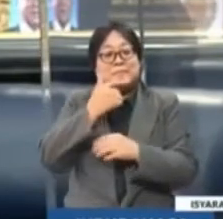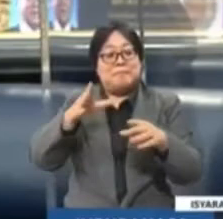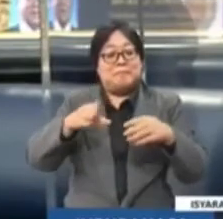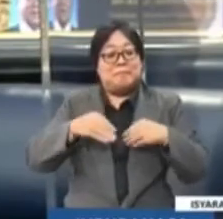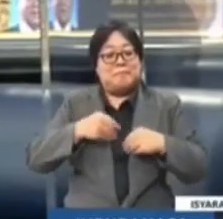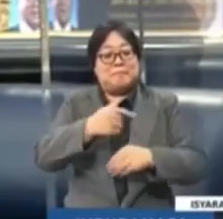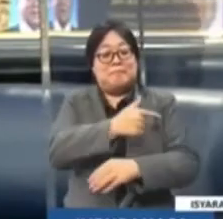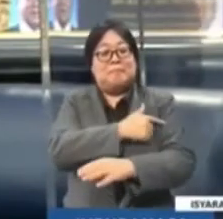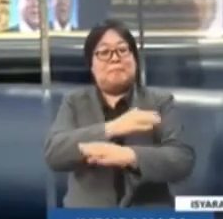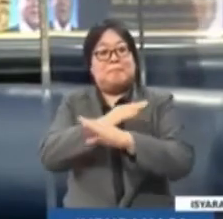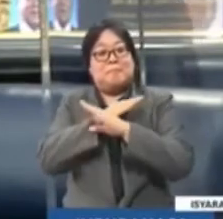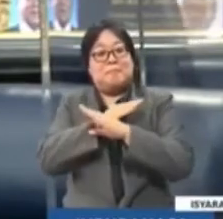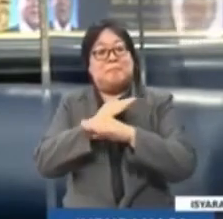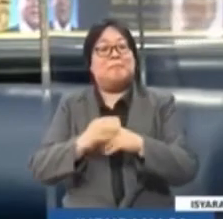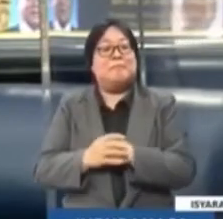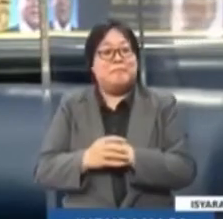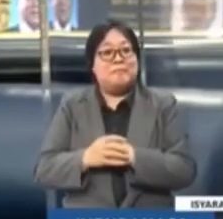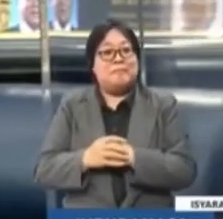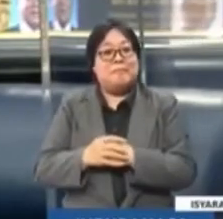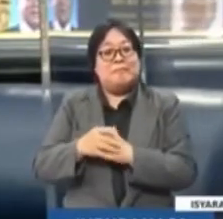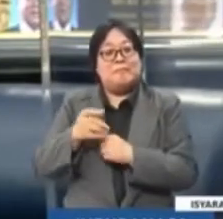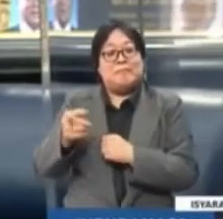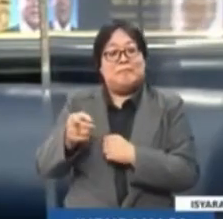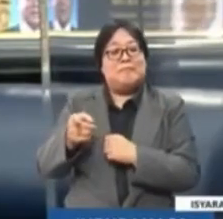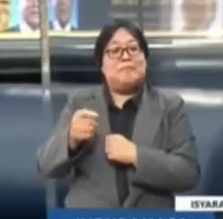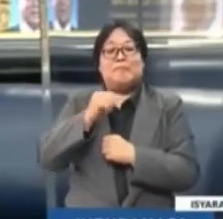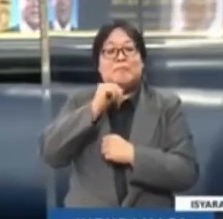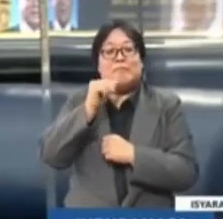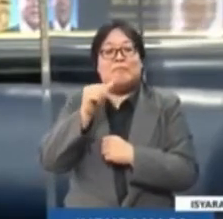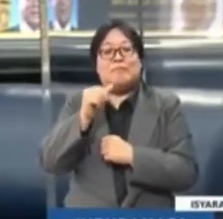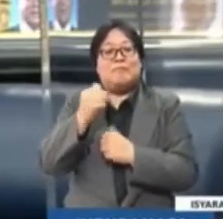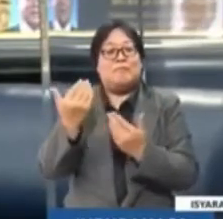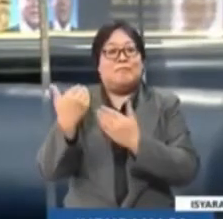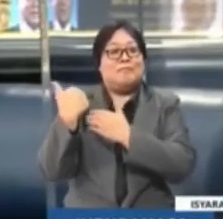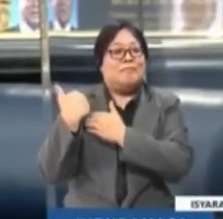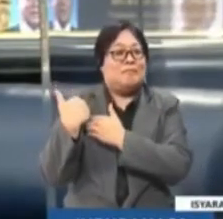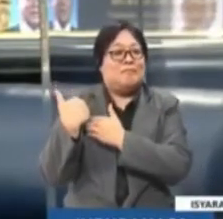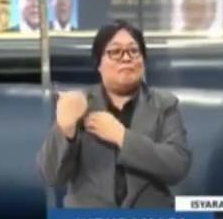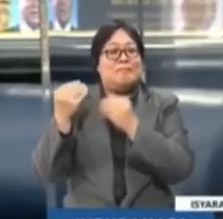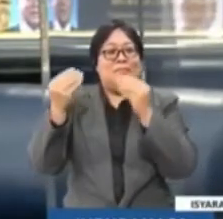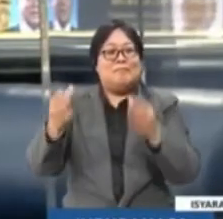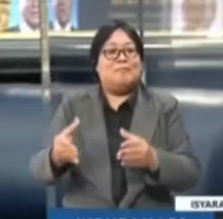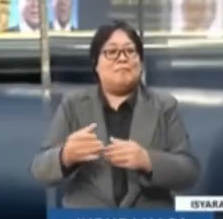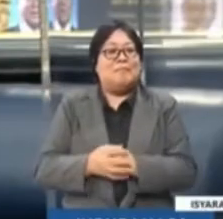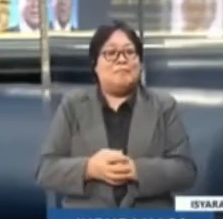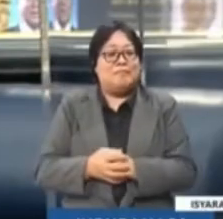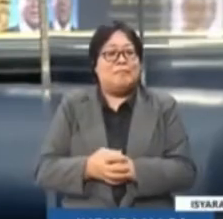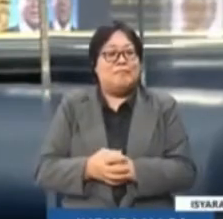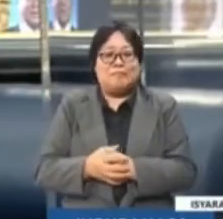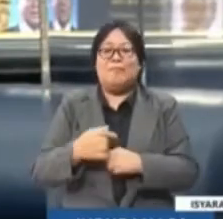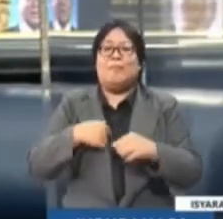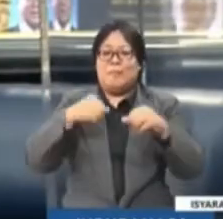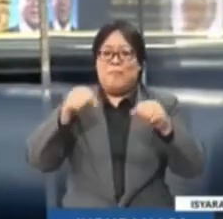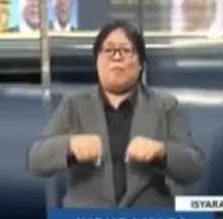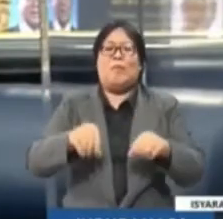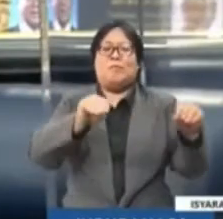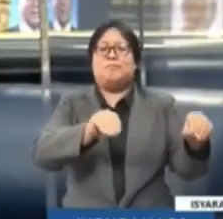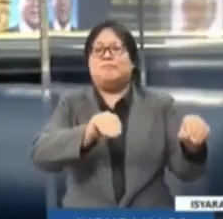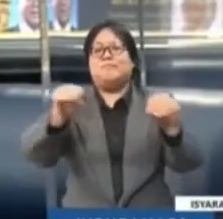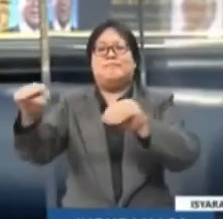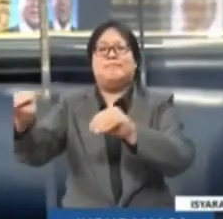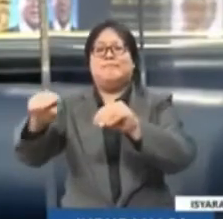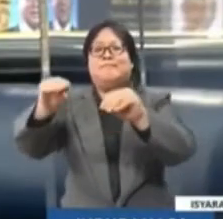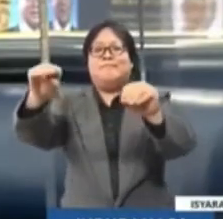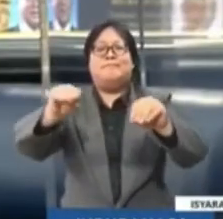terima vetsin maka dia sudah tidak menjalankan tugasnya sebagai pendidik ya kita boleh tukak